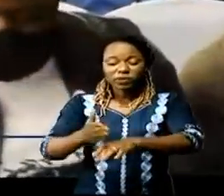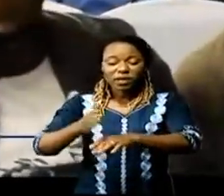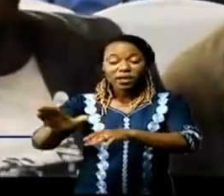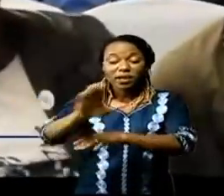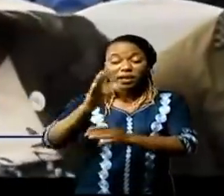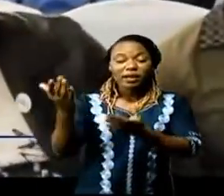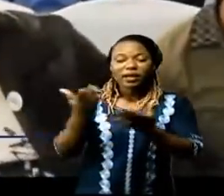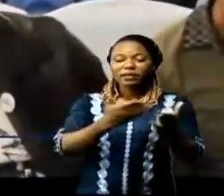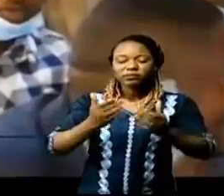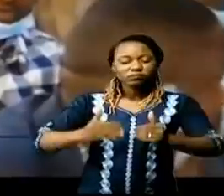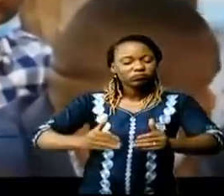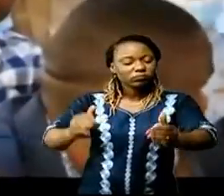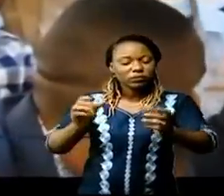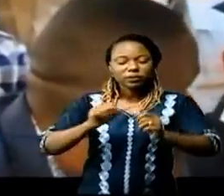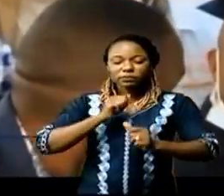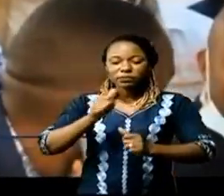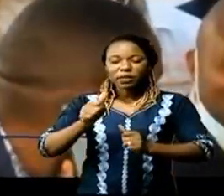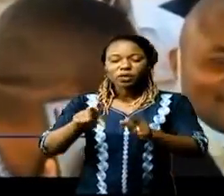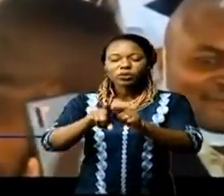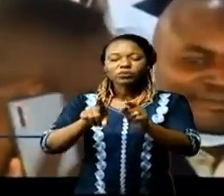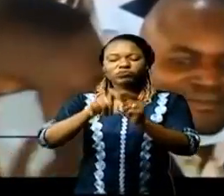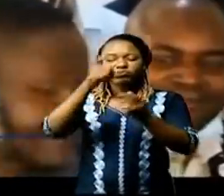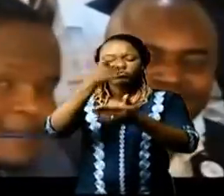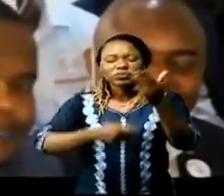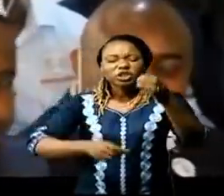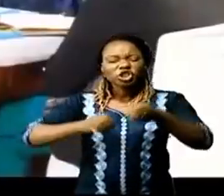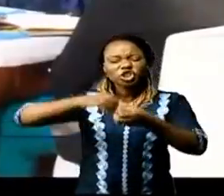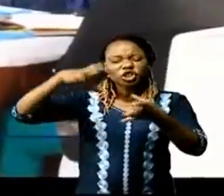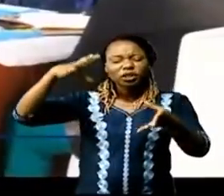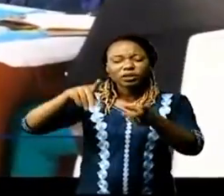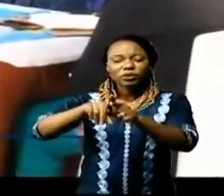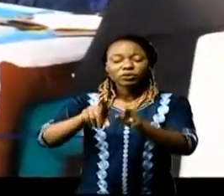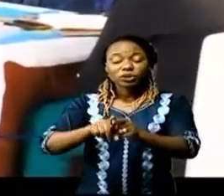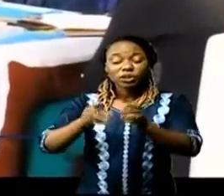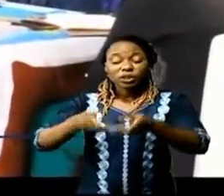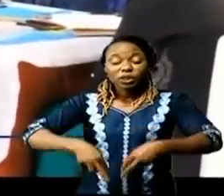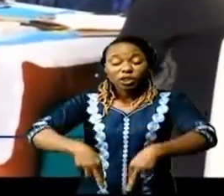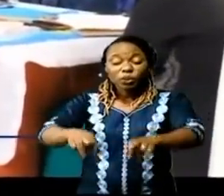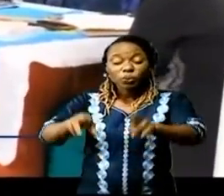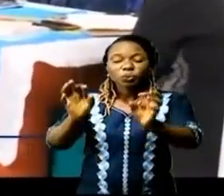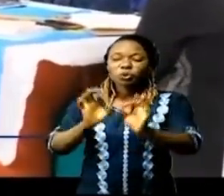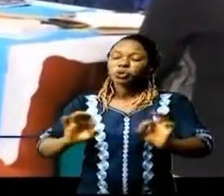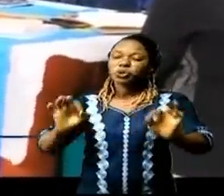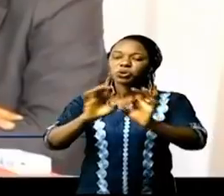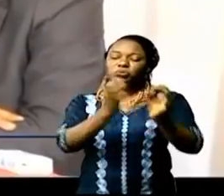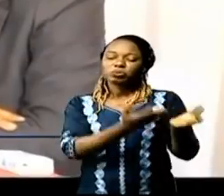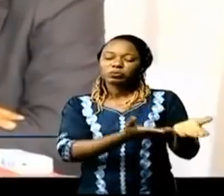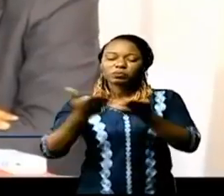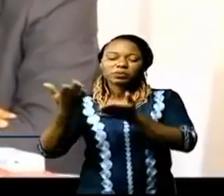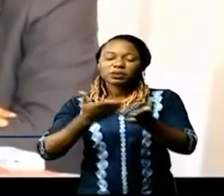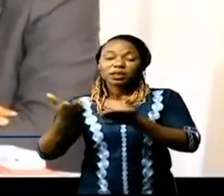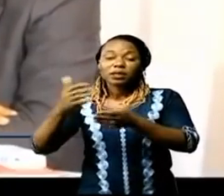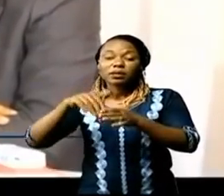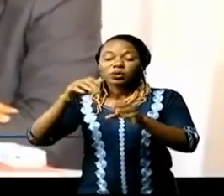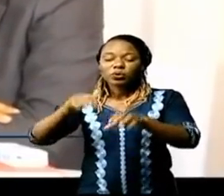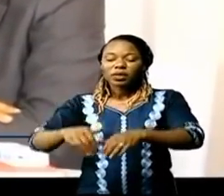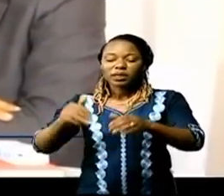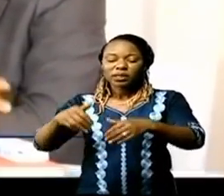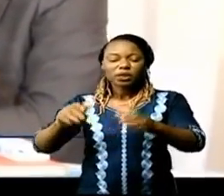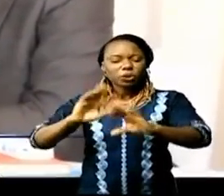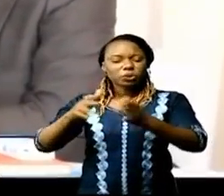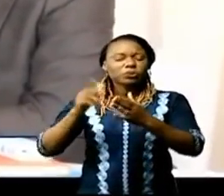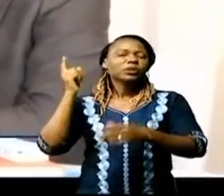activités, la surtaxation ainsi que le manque des routes de dessertes agricoles. En écoutant toutes ces